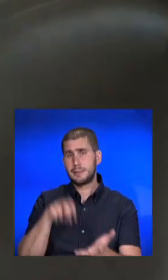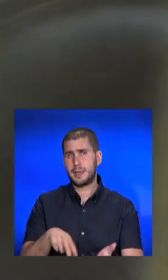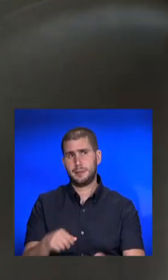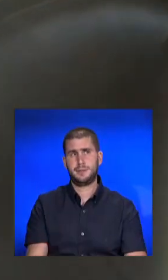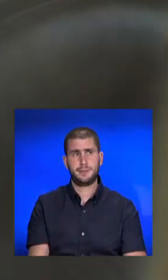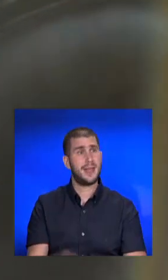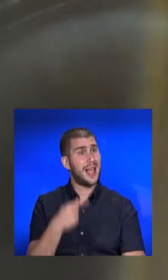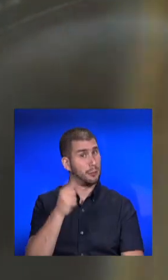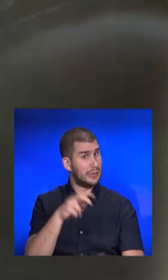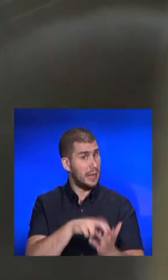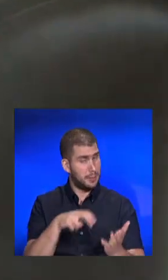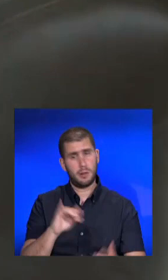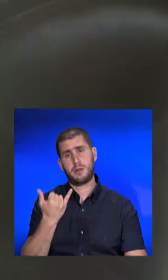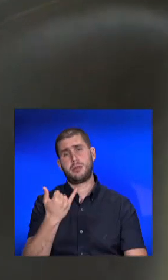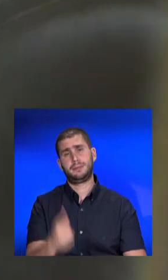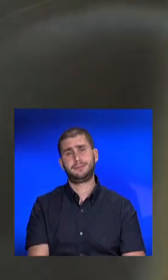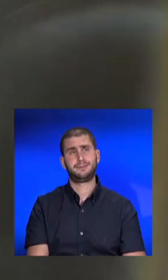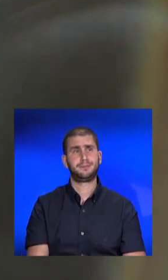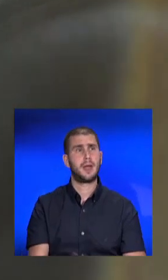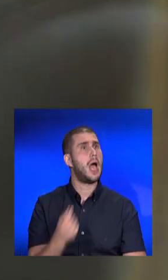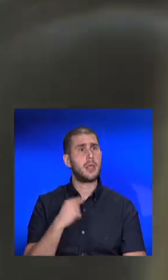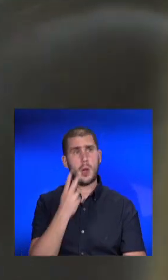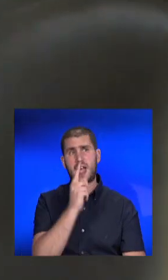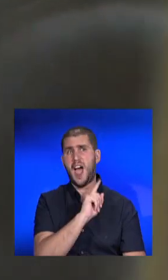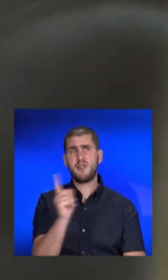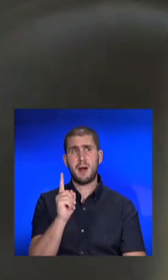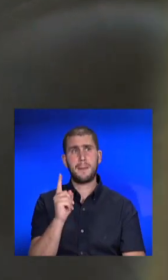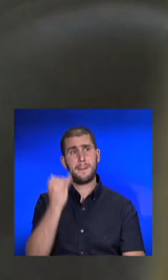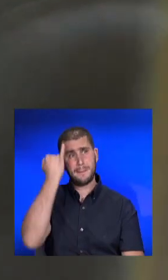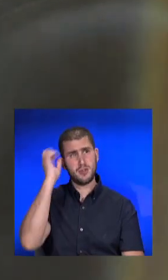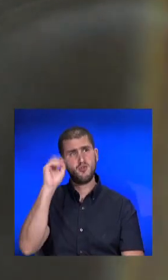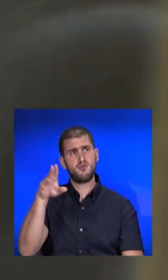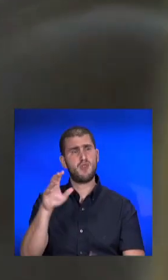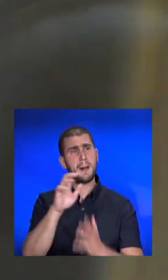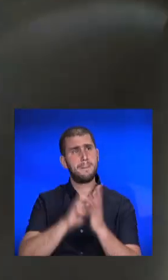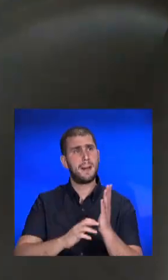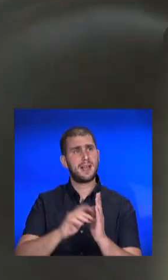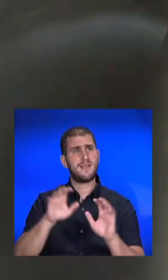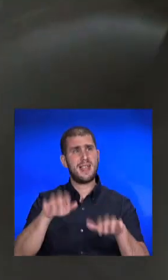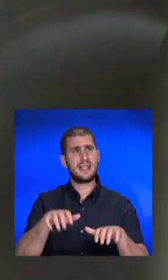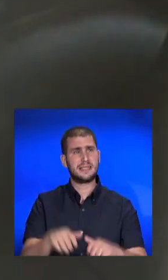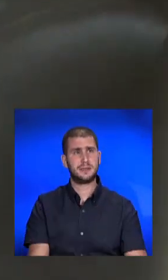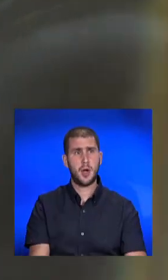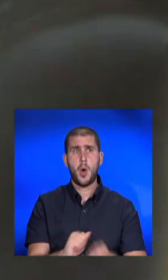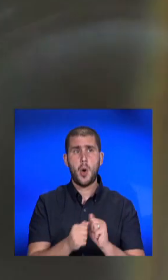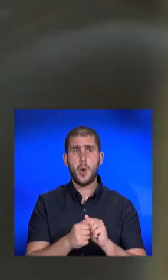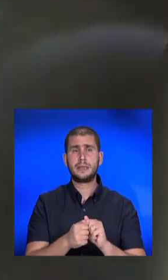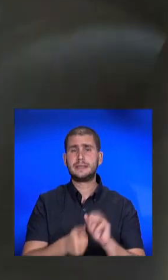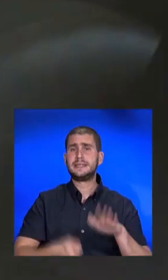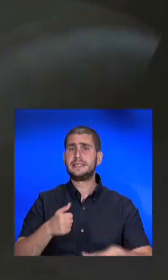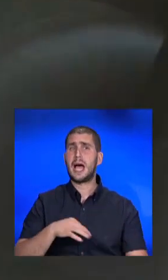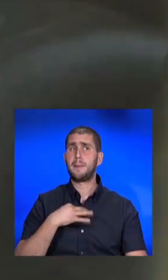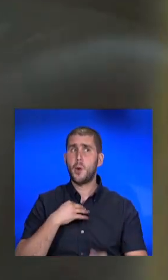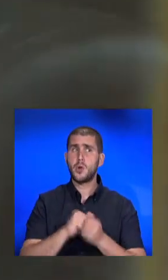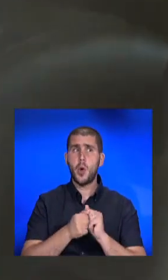גם זה צריך להתפטר? כן. אני לא ראיתי אף פעם שפקיד שולח מכתב לנשיא. או שר הבריאות או